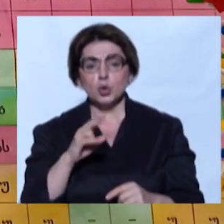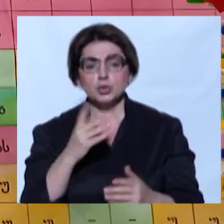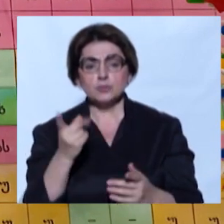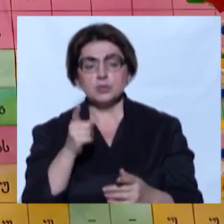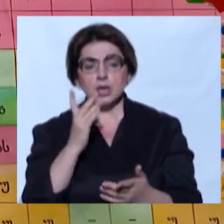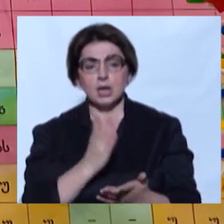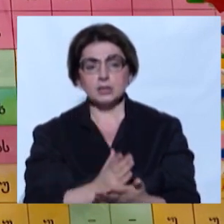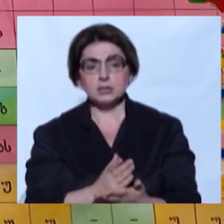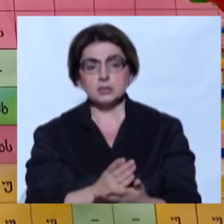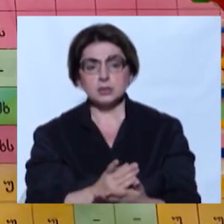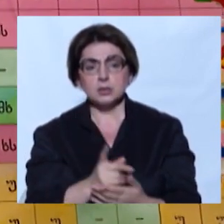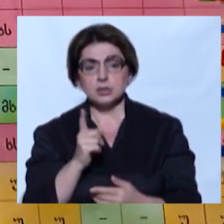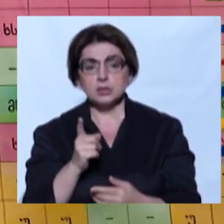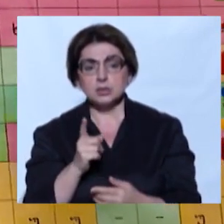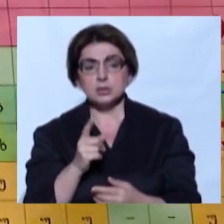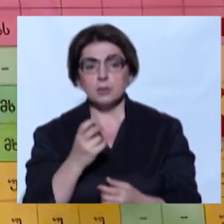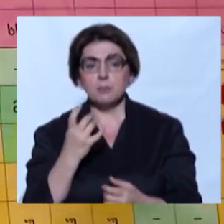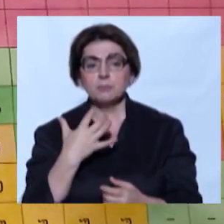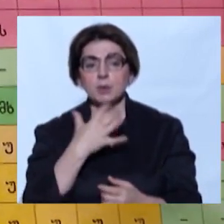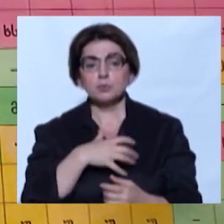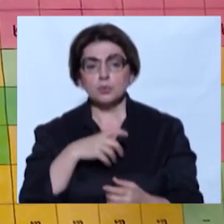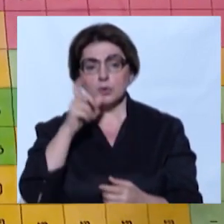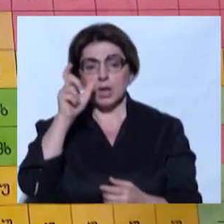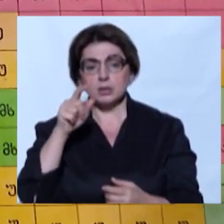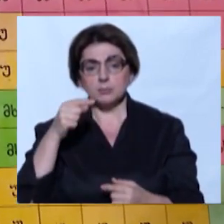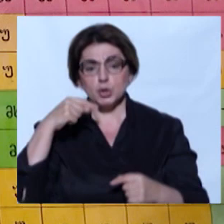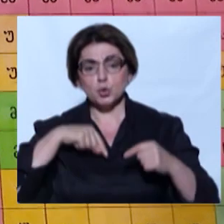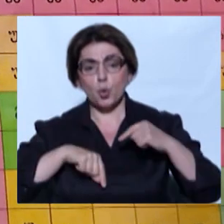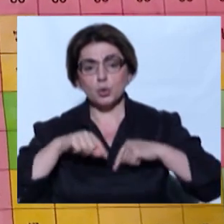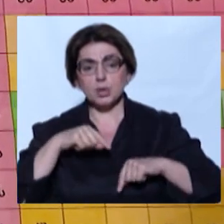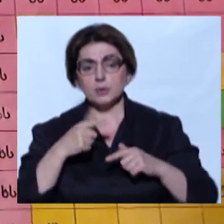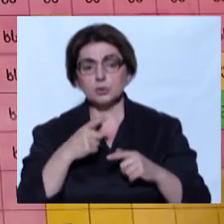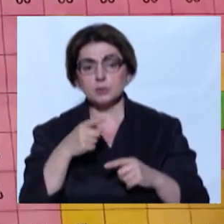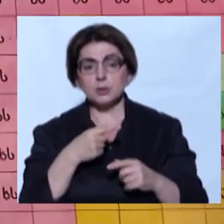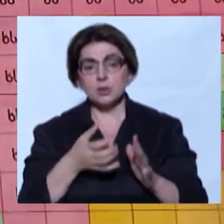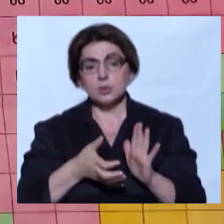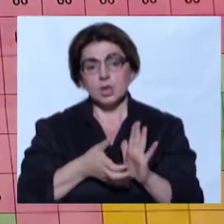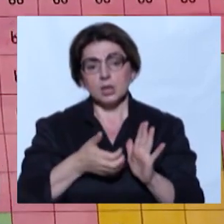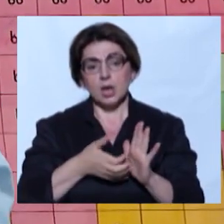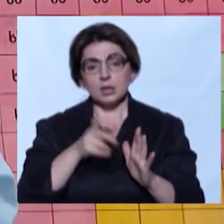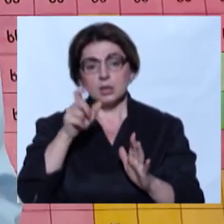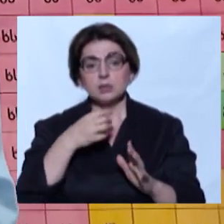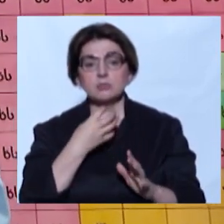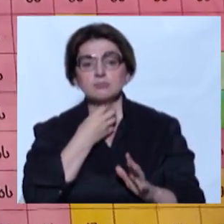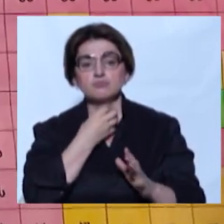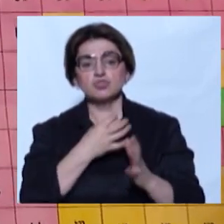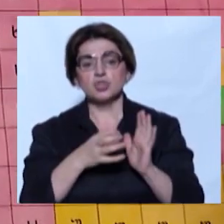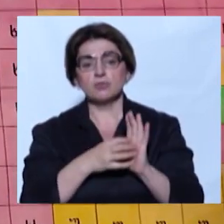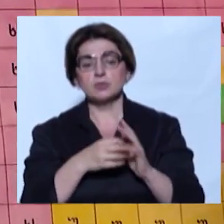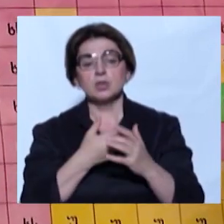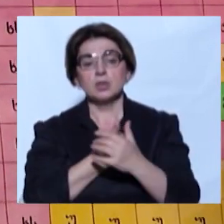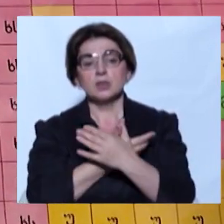დამახასიათებელი, არის ის, რომ ის მნიშვნელოვანი ადამიანის ორგანიზმისთვის, ვინაიდან მისი დეფიციტის შემთხვევაში ვითარდება ჩიყვის